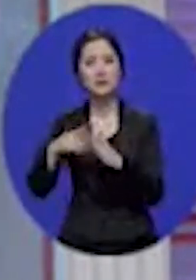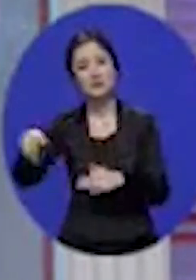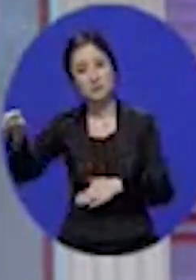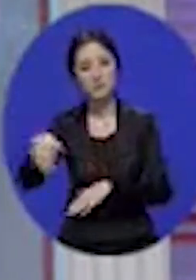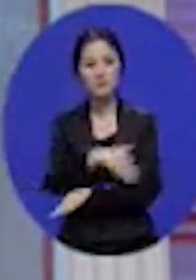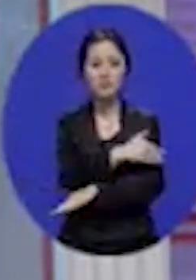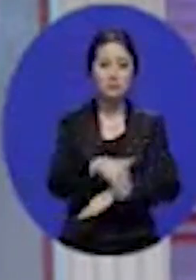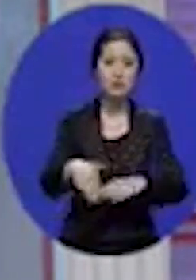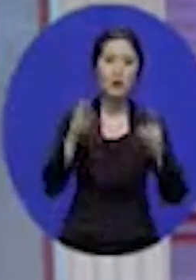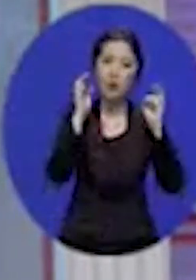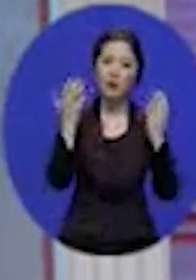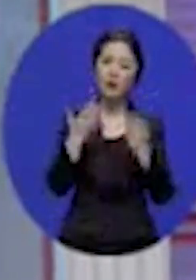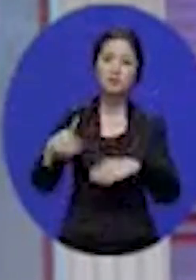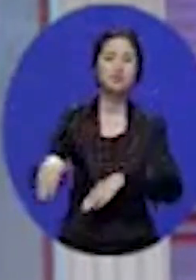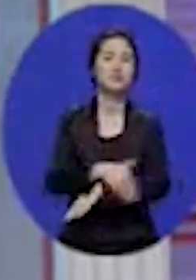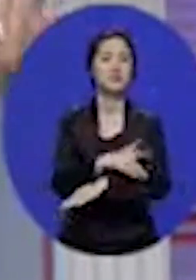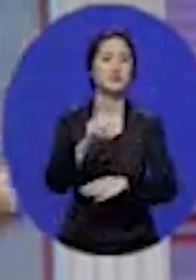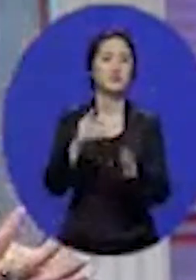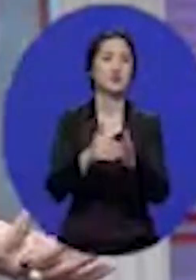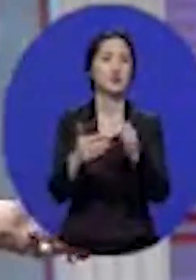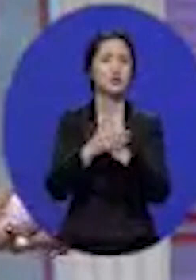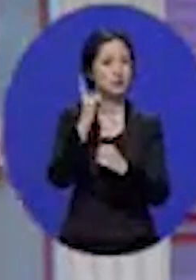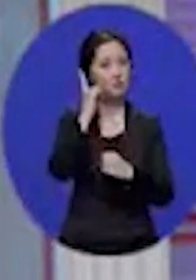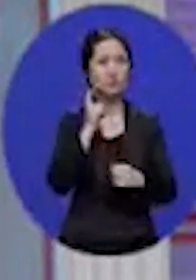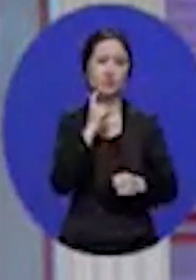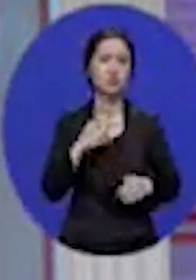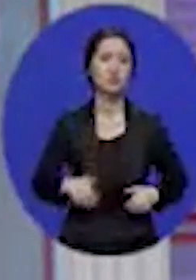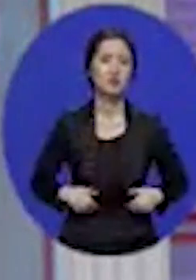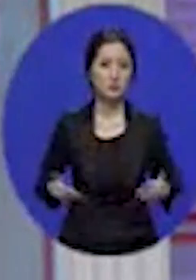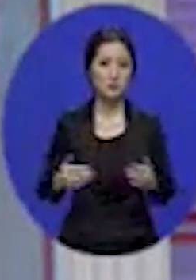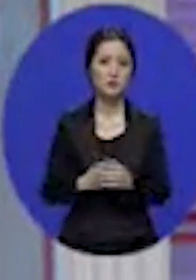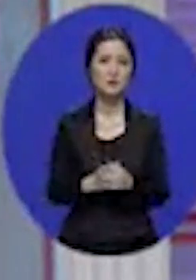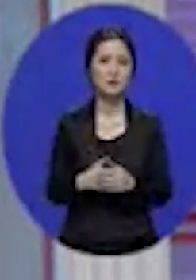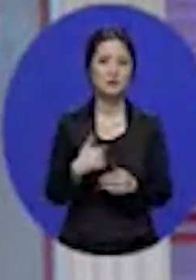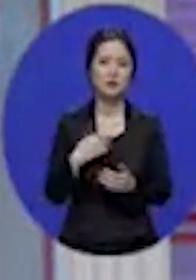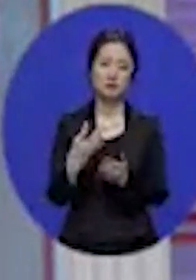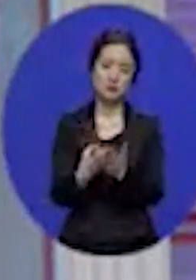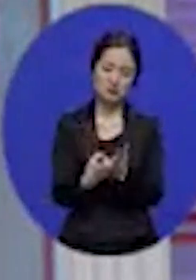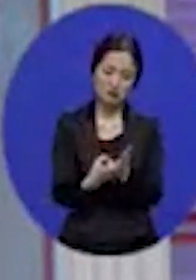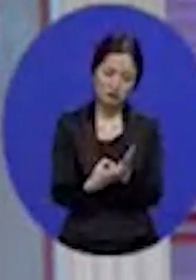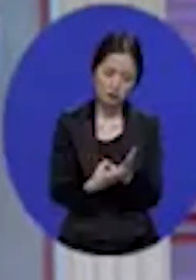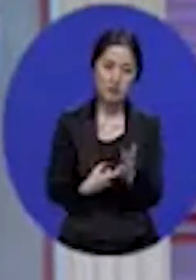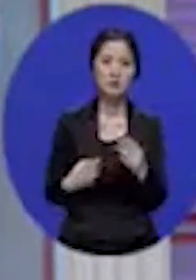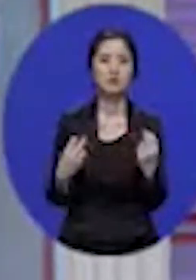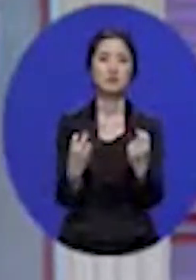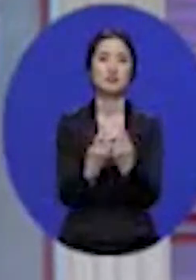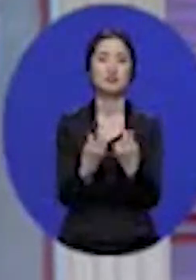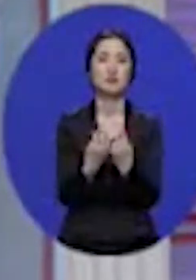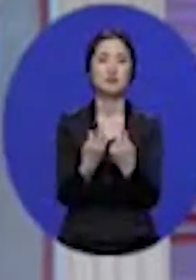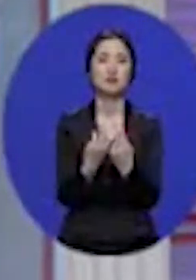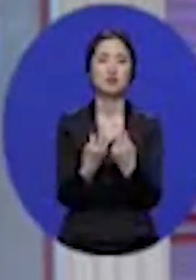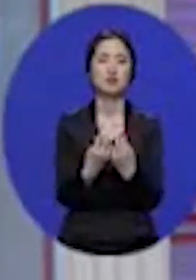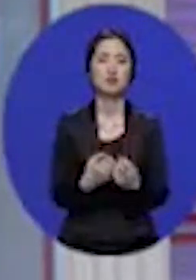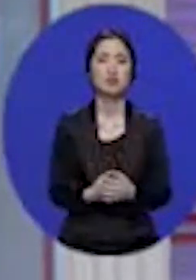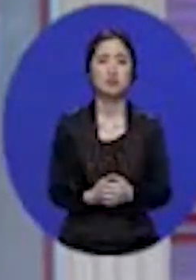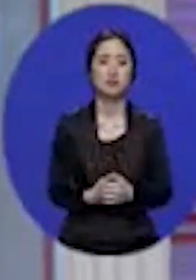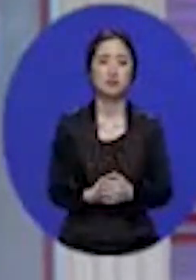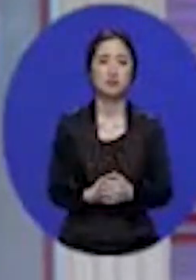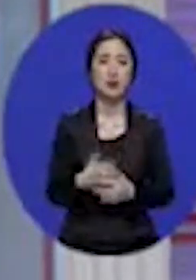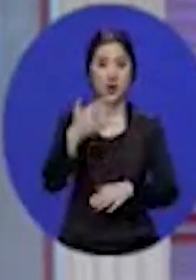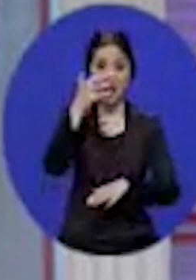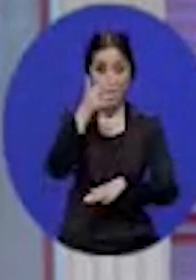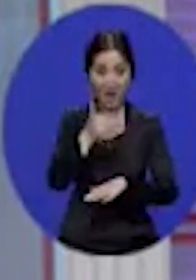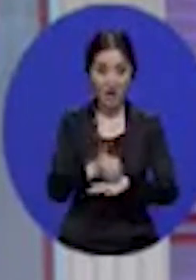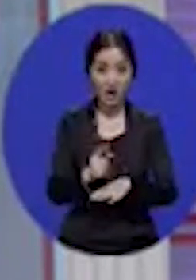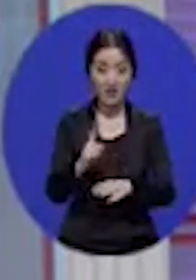보고 이런 생활이 지속되니까 핸드폰이 필요도 없었고 그냥 악착같이 이렇게 살게 된 거였습니다. 그래서 이제 집을